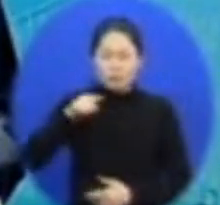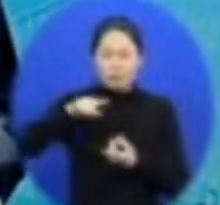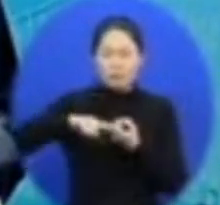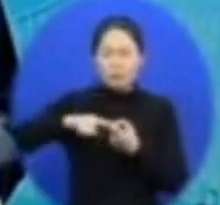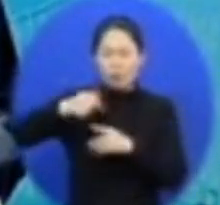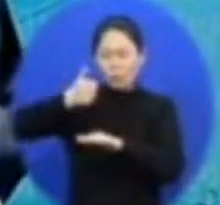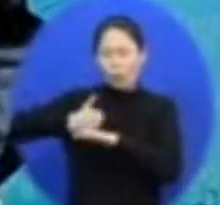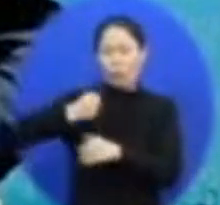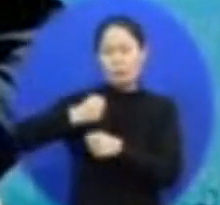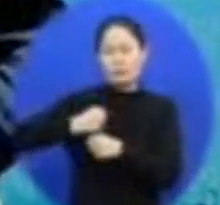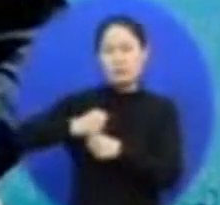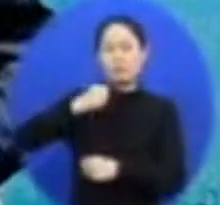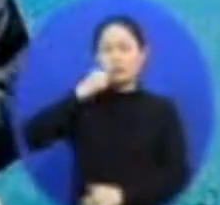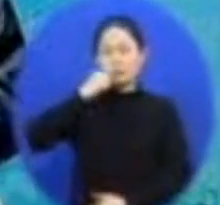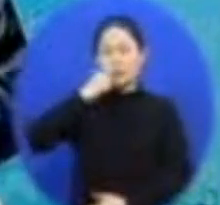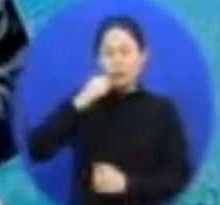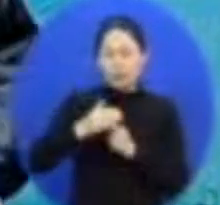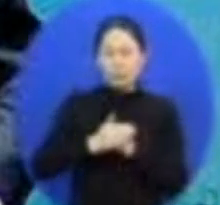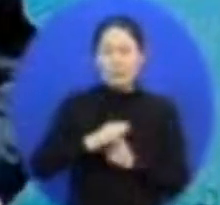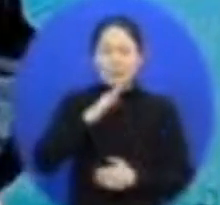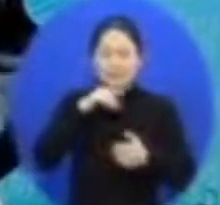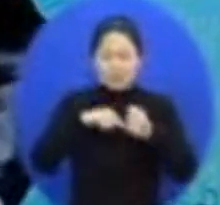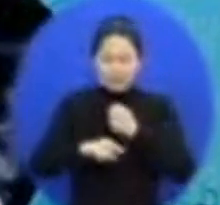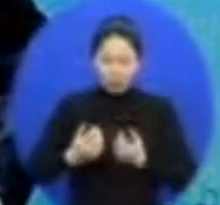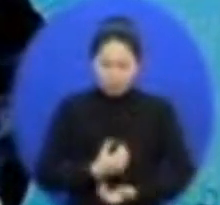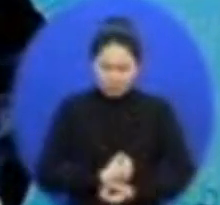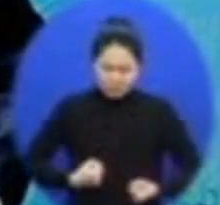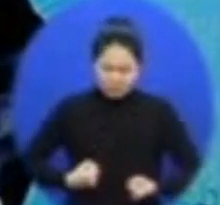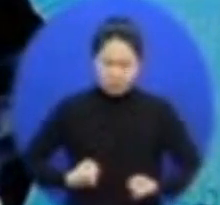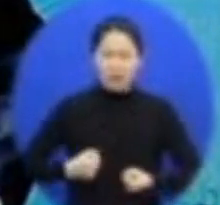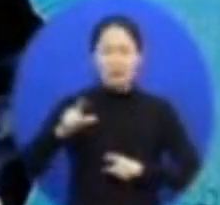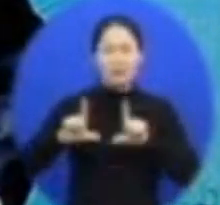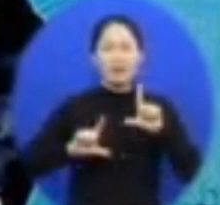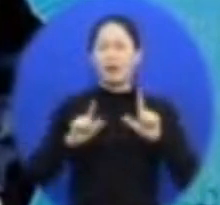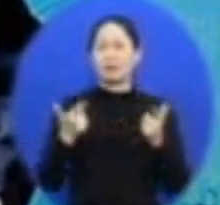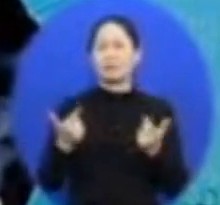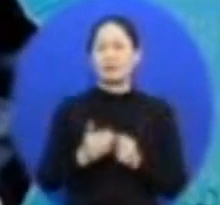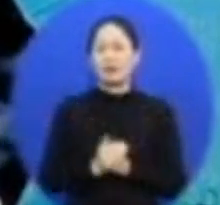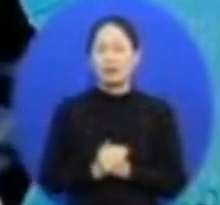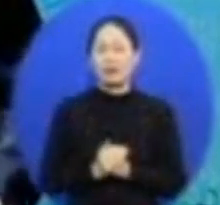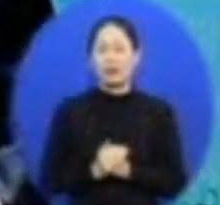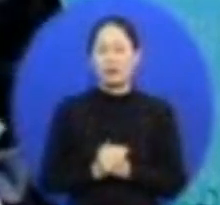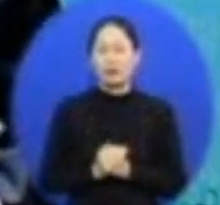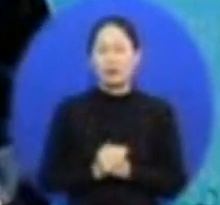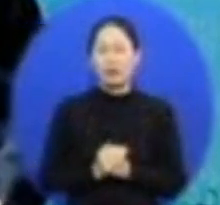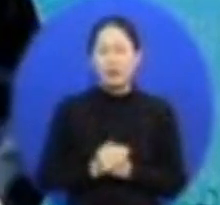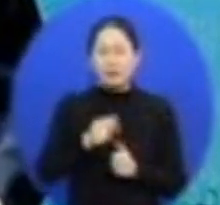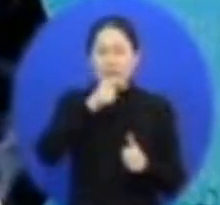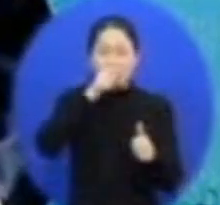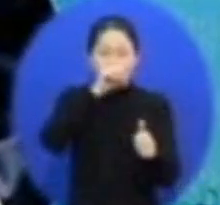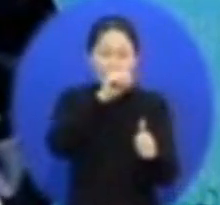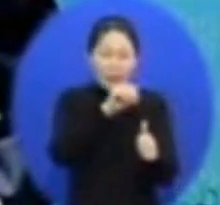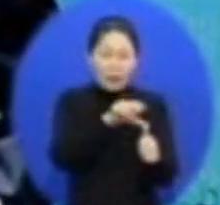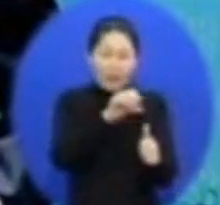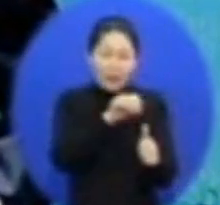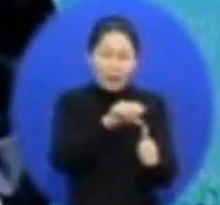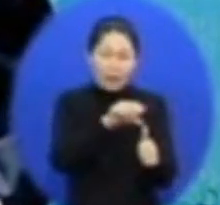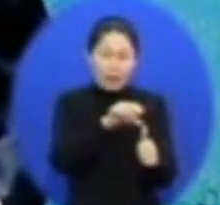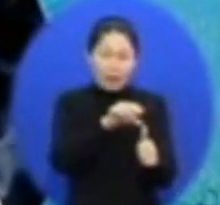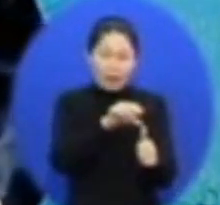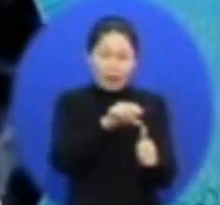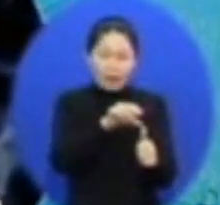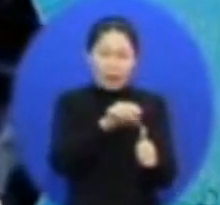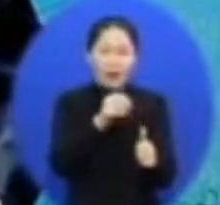않아요 그래서 진리의 허리띠를 띠고 있는 상태가 아니라는 거죠 세례를 받으라고 할